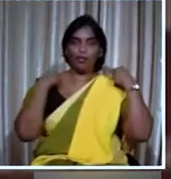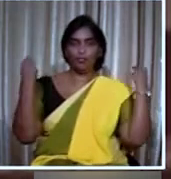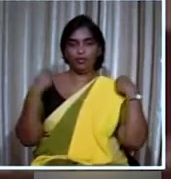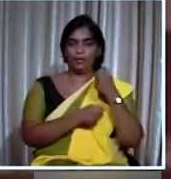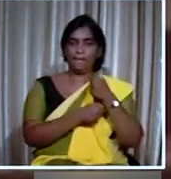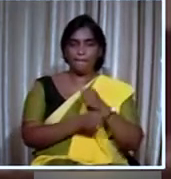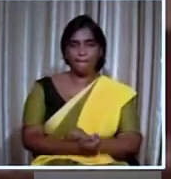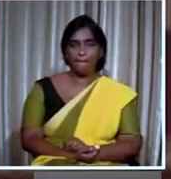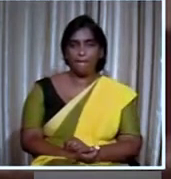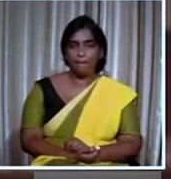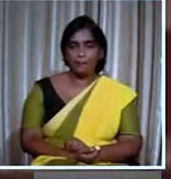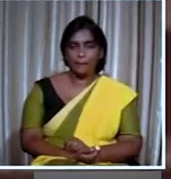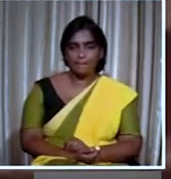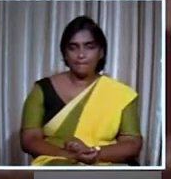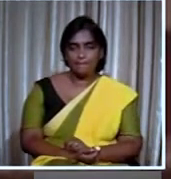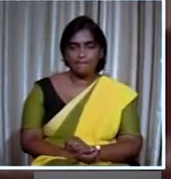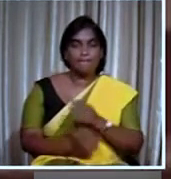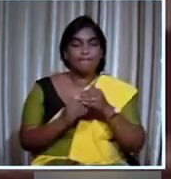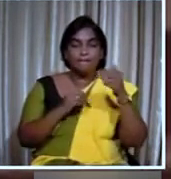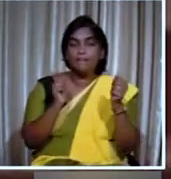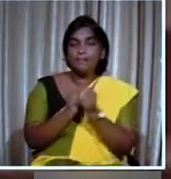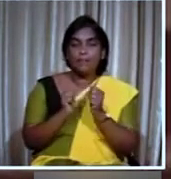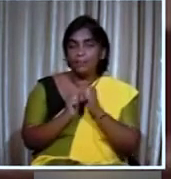කියලා ඊට පස්සේ මොකද්ද කරේ